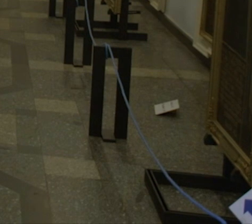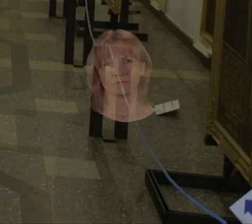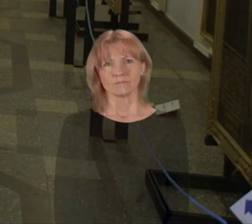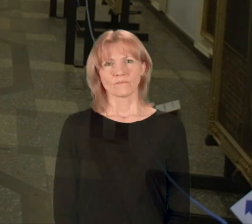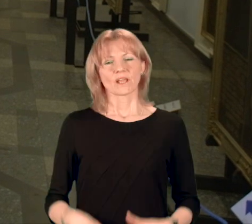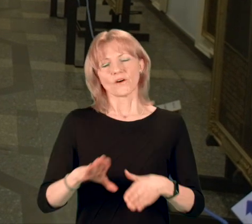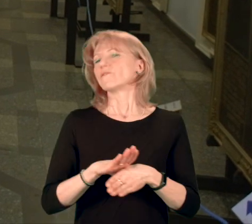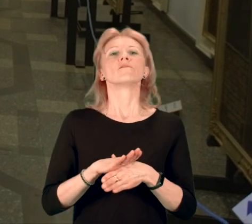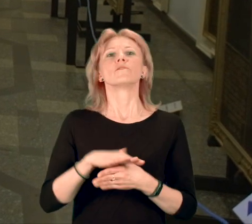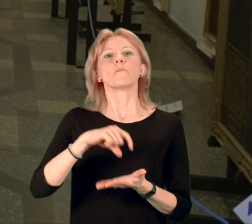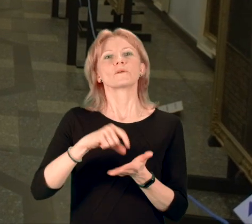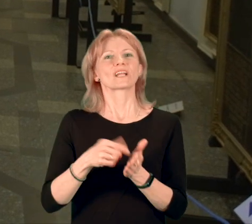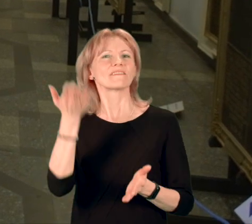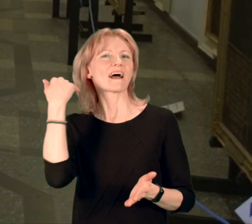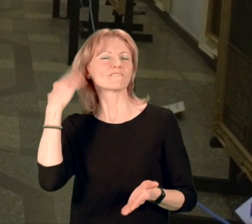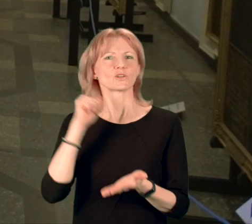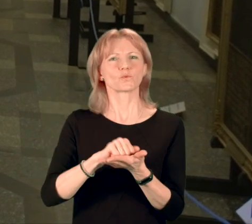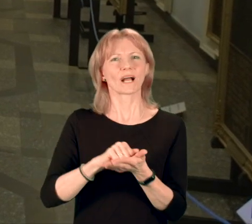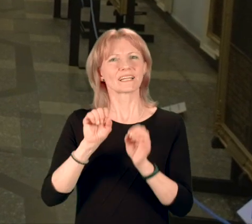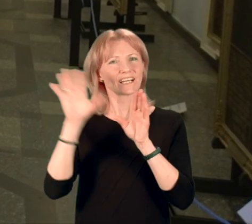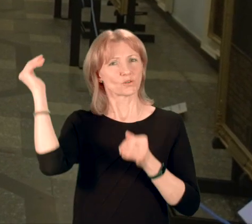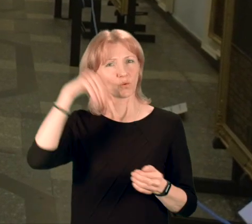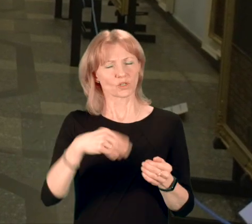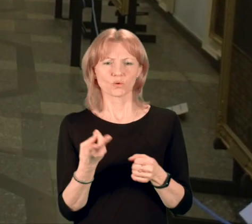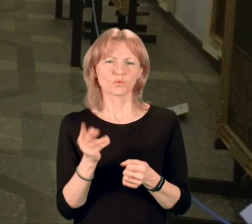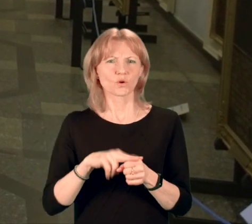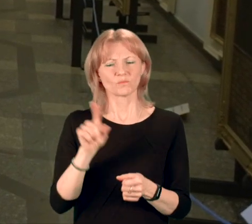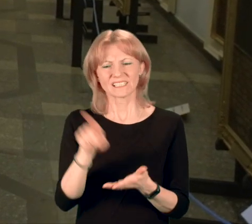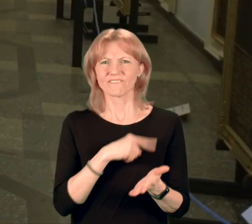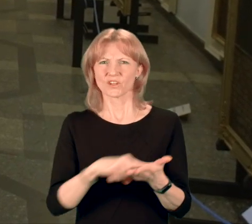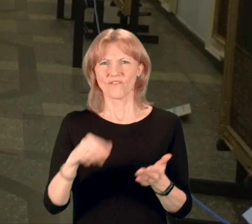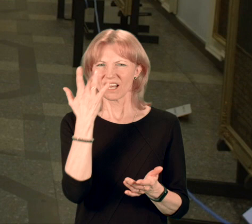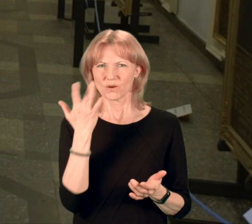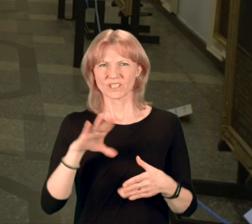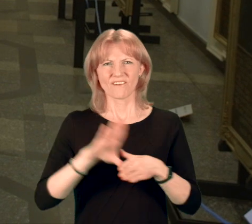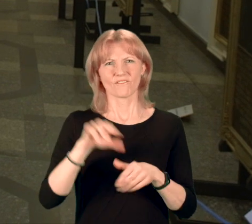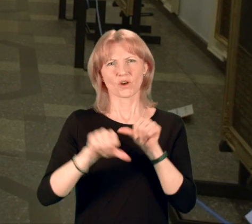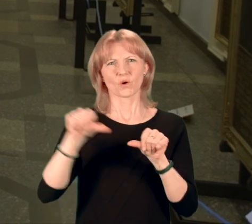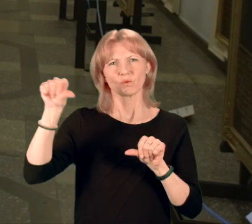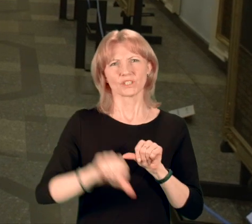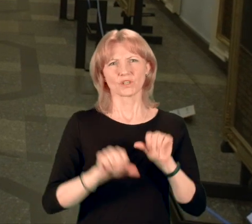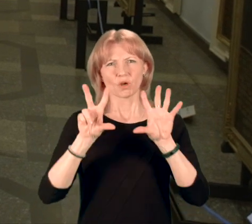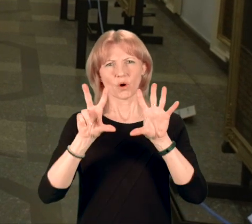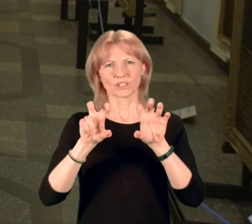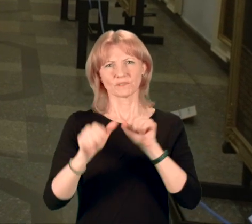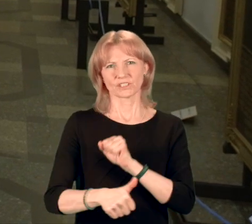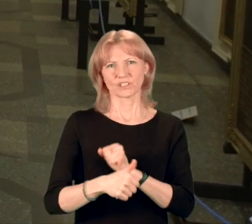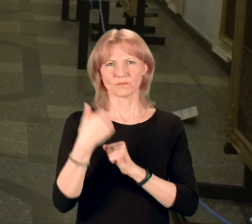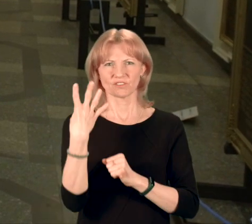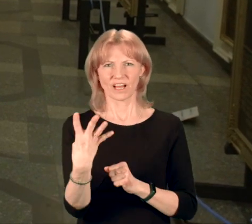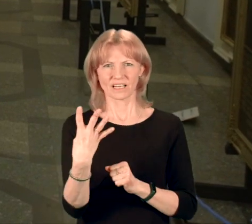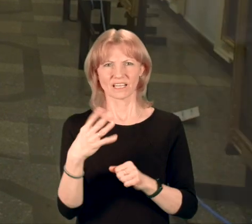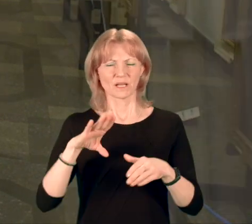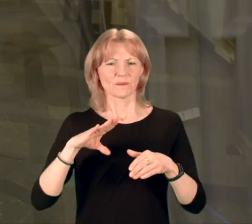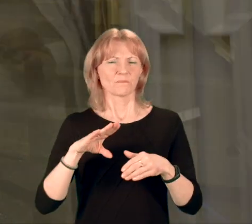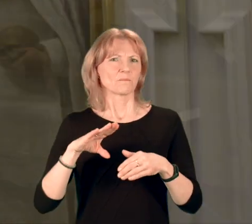W pomieszczeniach dawnej drukarni jasnogórskiej, którą zlikwidowali Rosjanie w roku 1864 w ramach